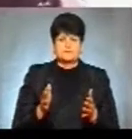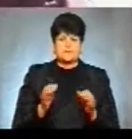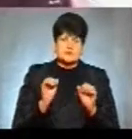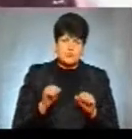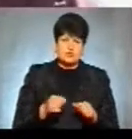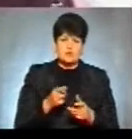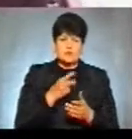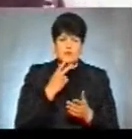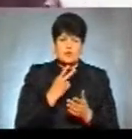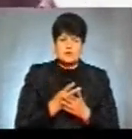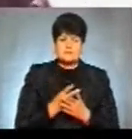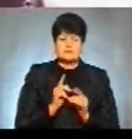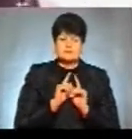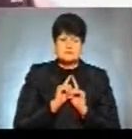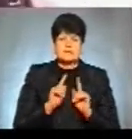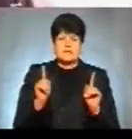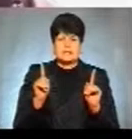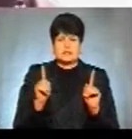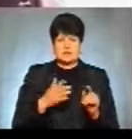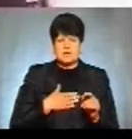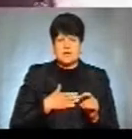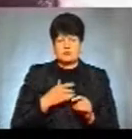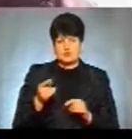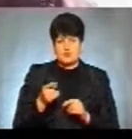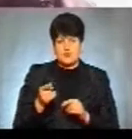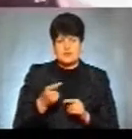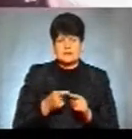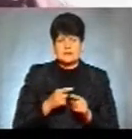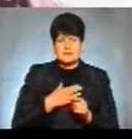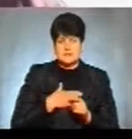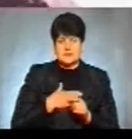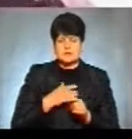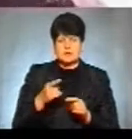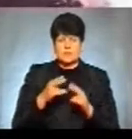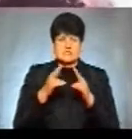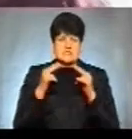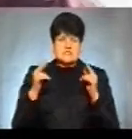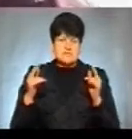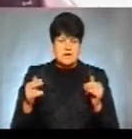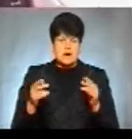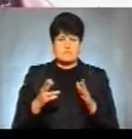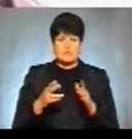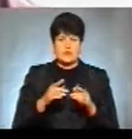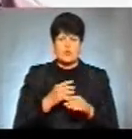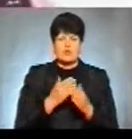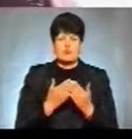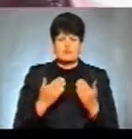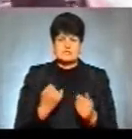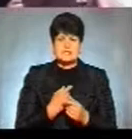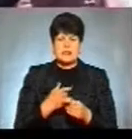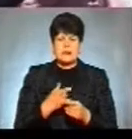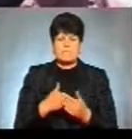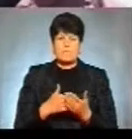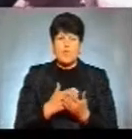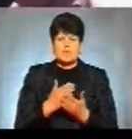зможемо їм показати перлину, можна сказати, нашого Тернополя. Це наш тернопільський замок, музей політв'язнів репресованих.